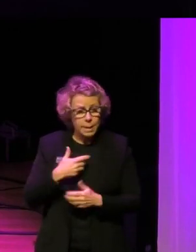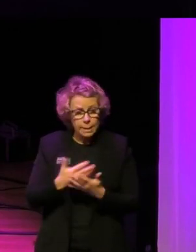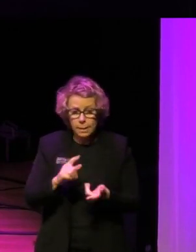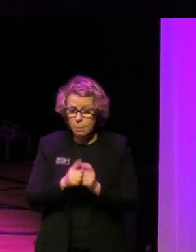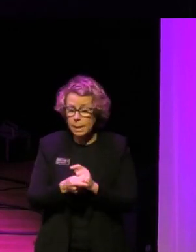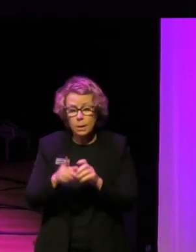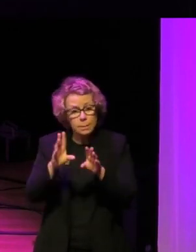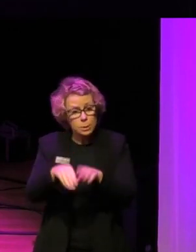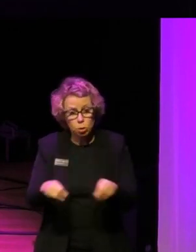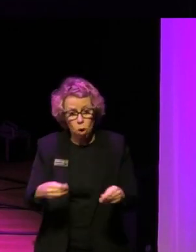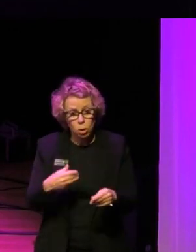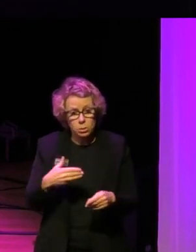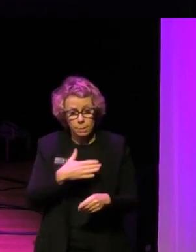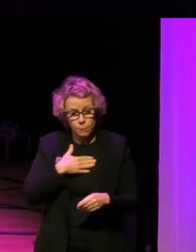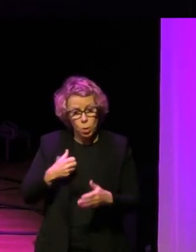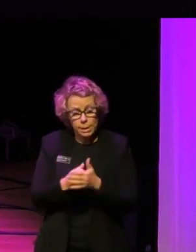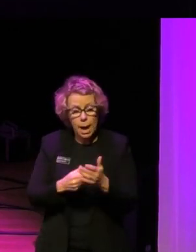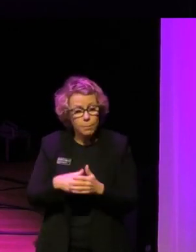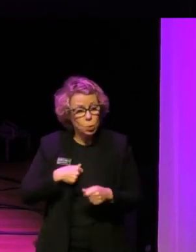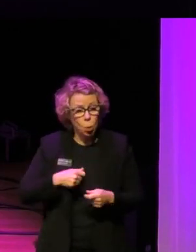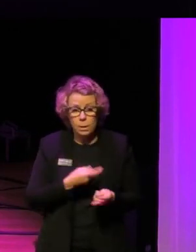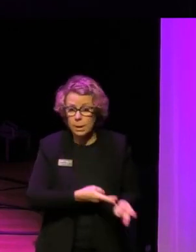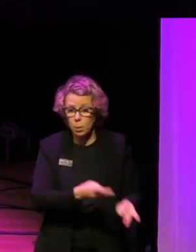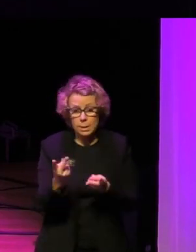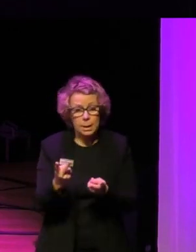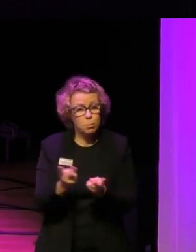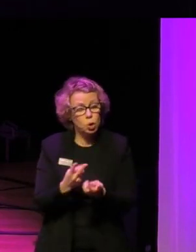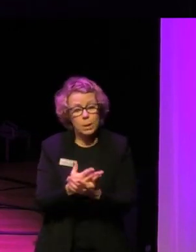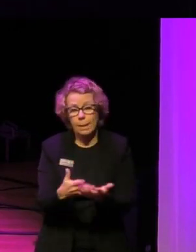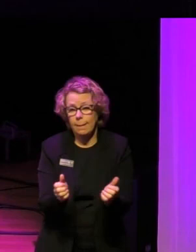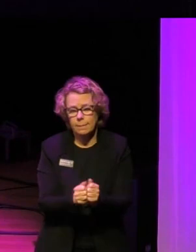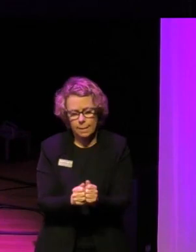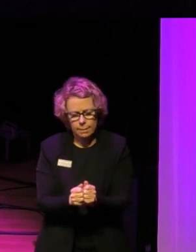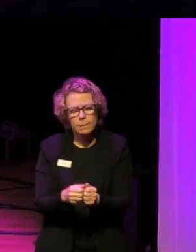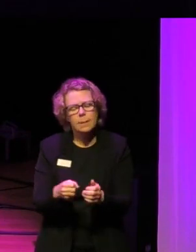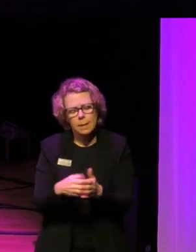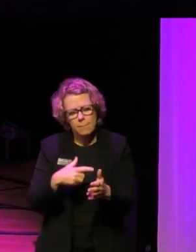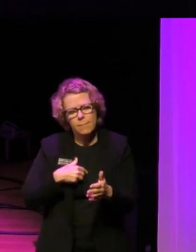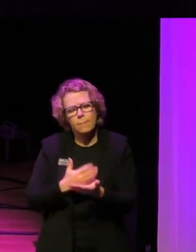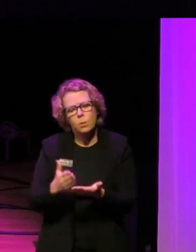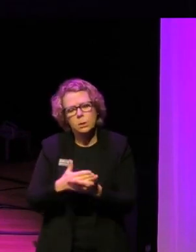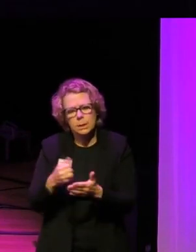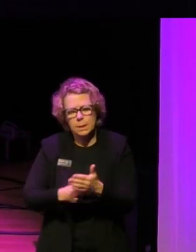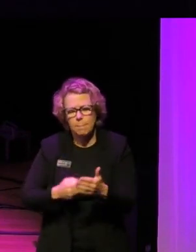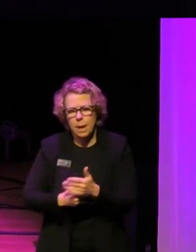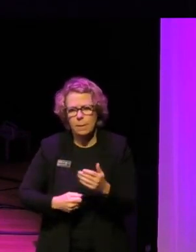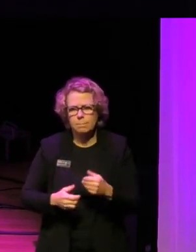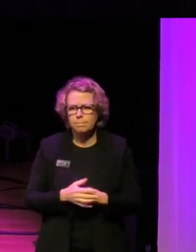förstått det. Därför vi kämpar. Tack så mycket. Tack så mycket. Tack för